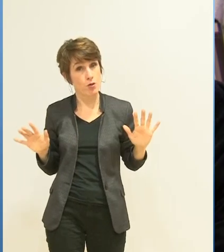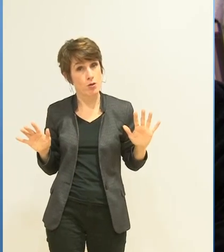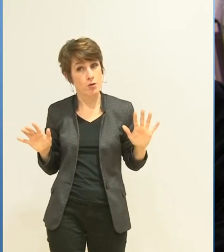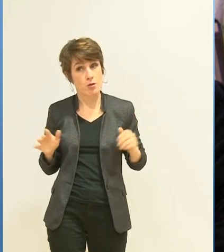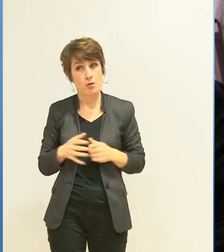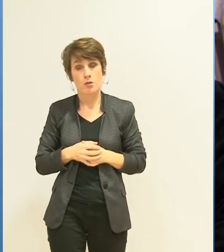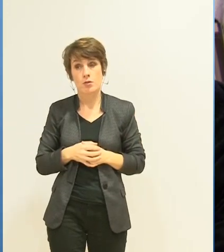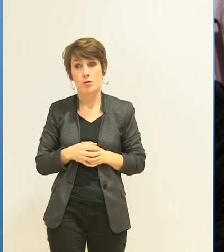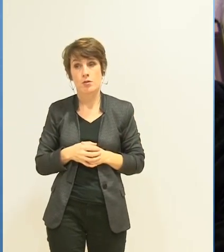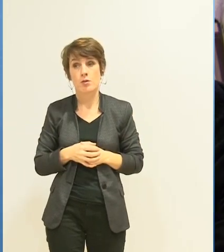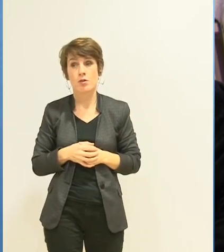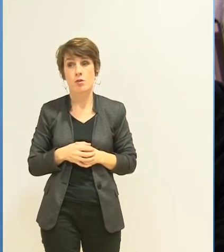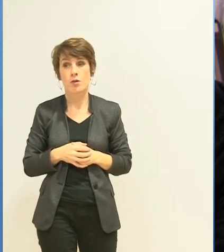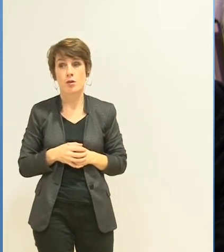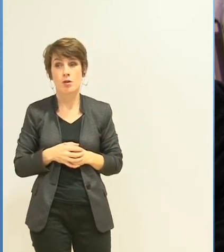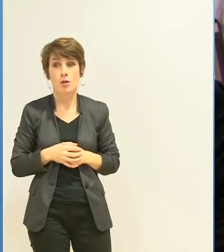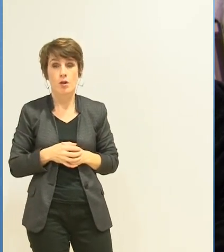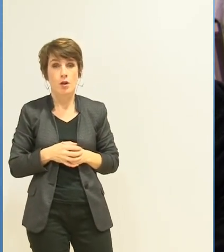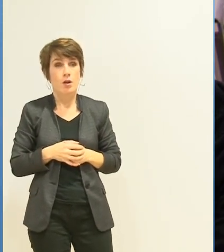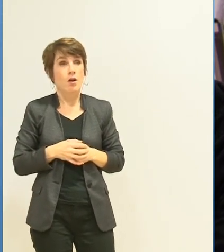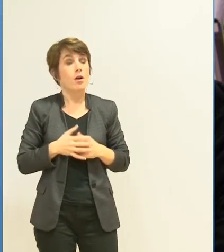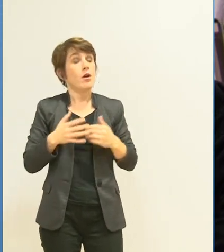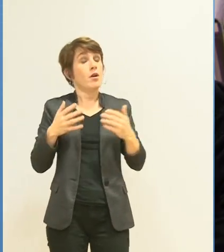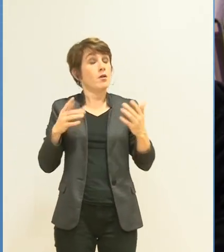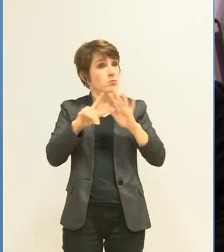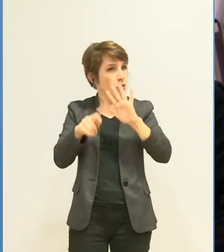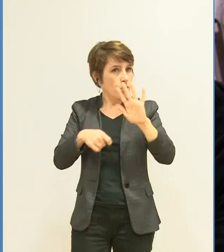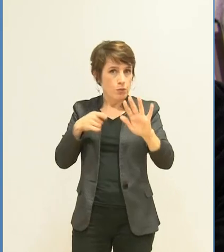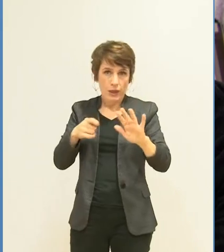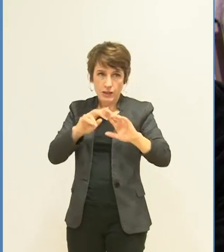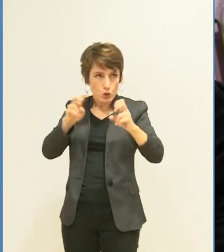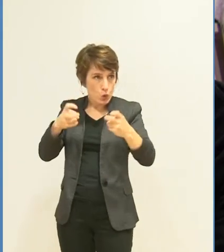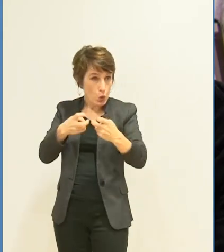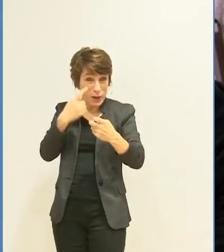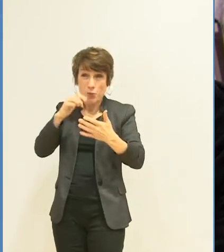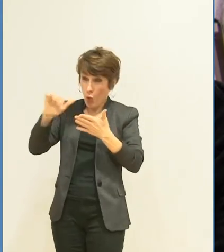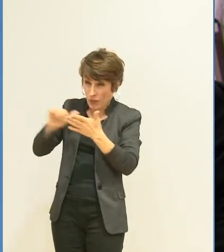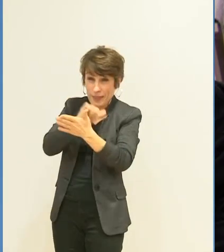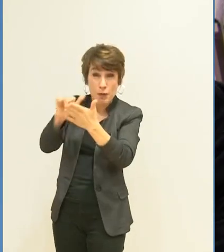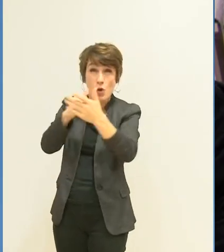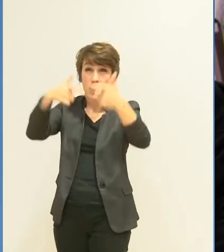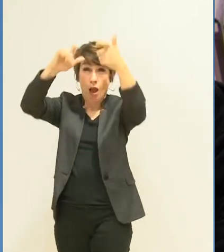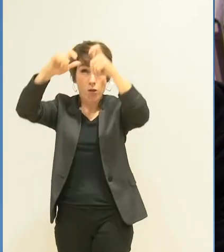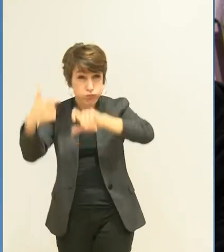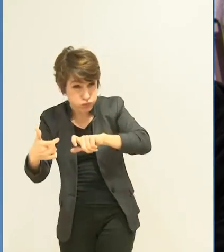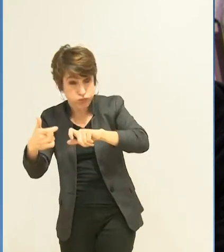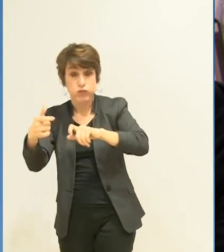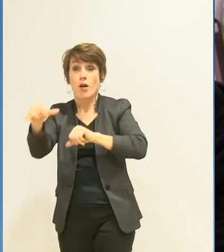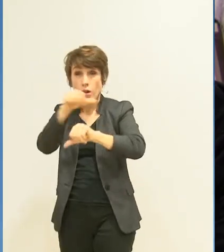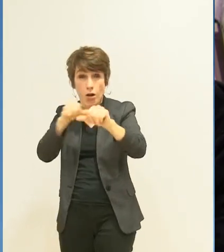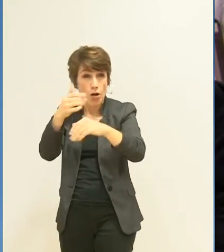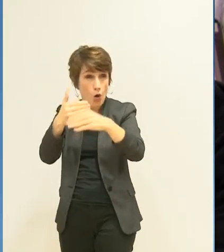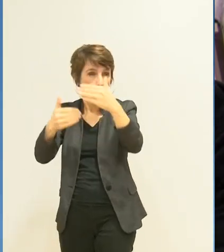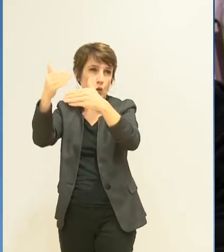d'une part le coût matériel d'une telle opération d'ensemble ne ça ne semble pas avoir été mis en balance avec celui